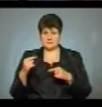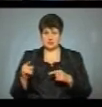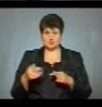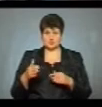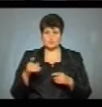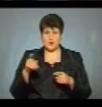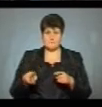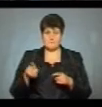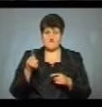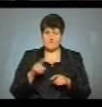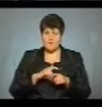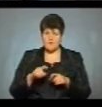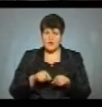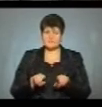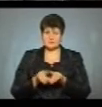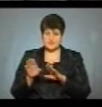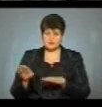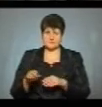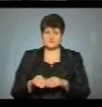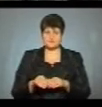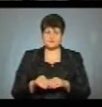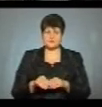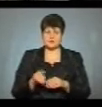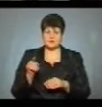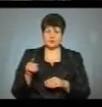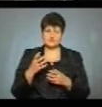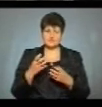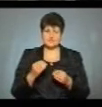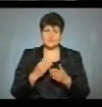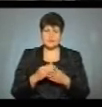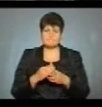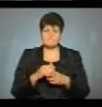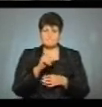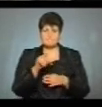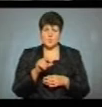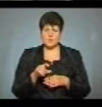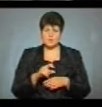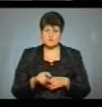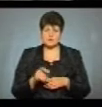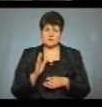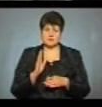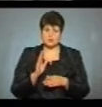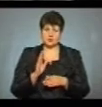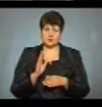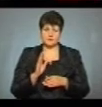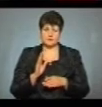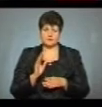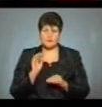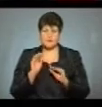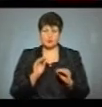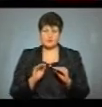обваримо, усилимо ще пластин, полосками і будемо монтувати на місці знову